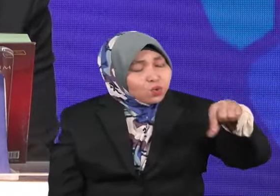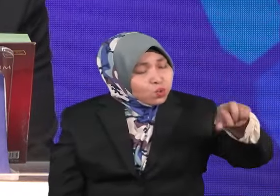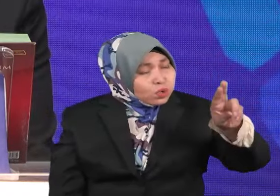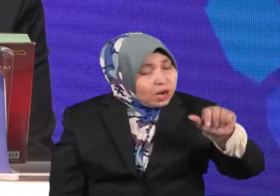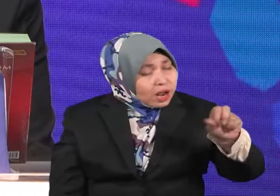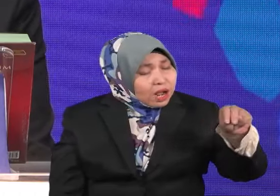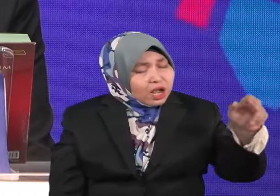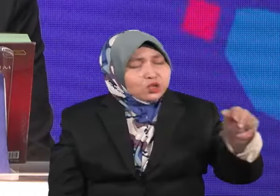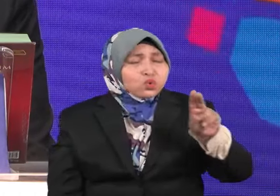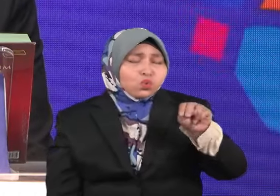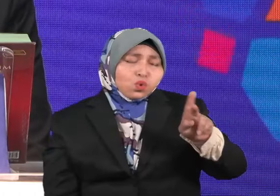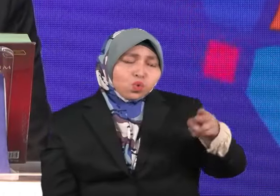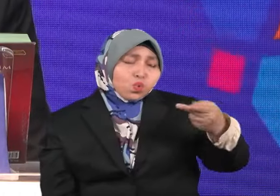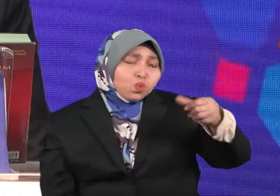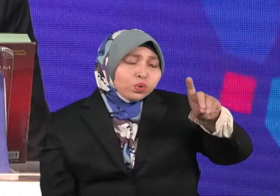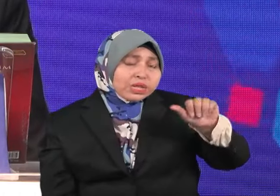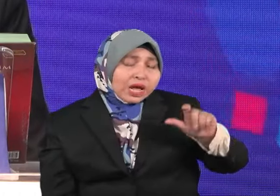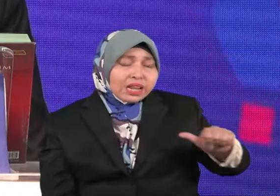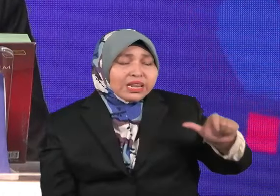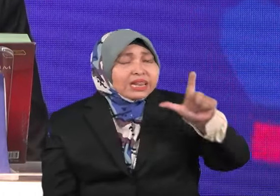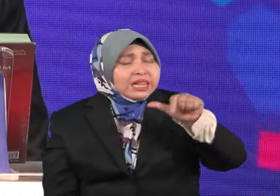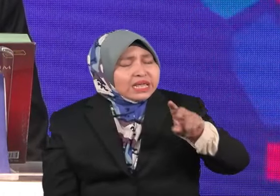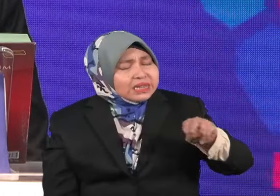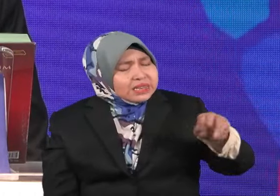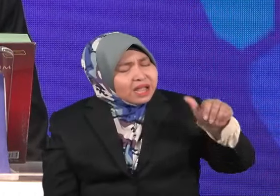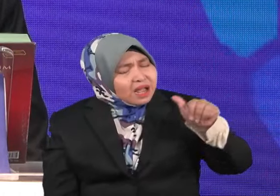al-Quran hudan